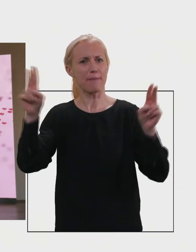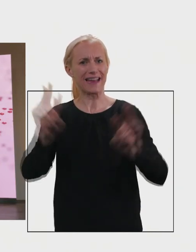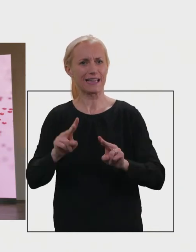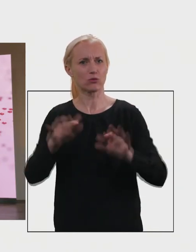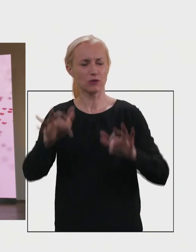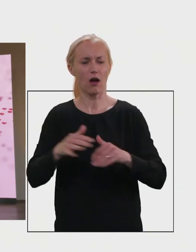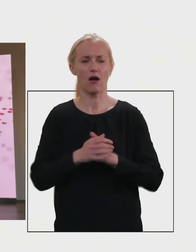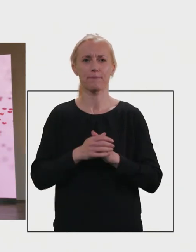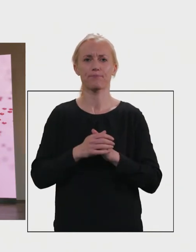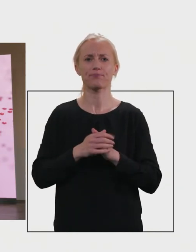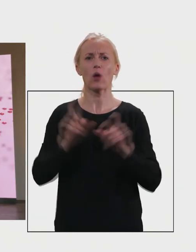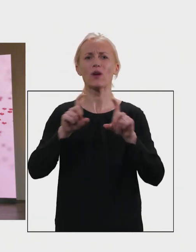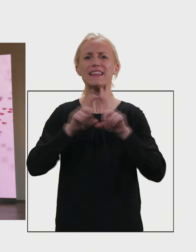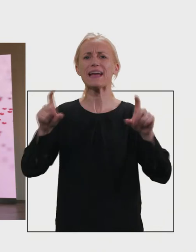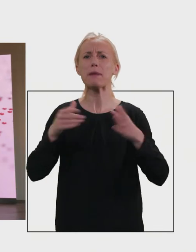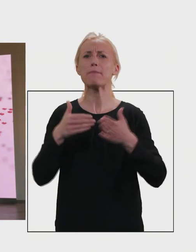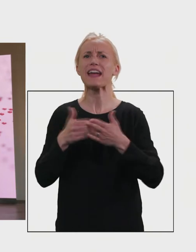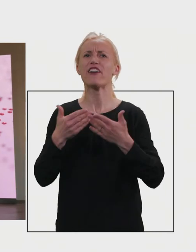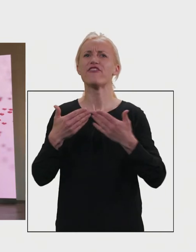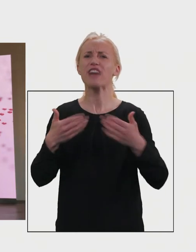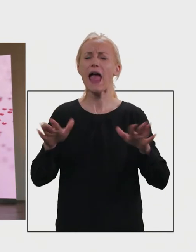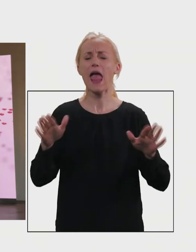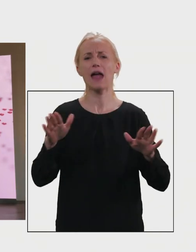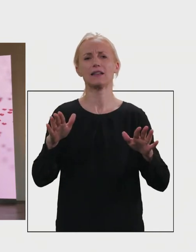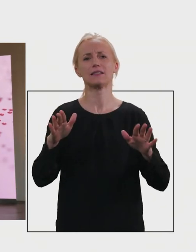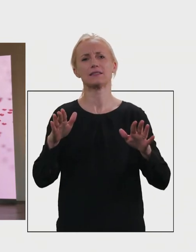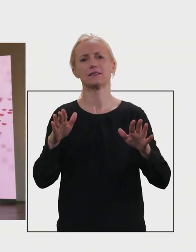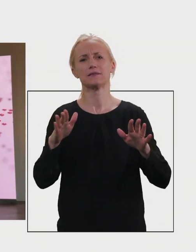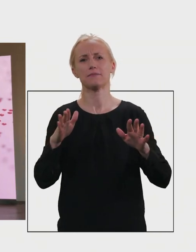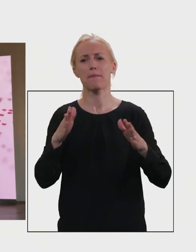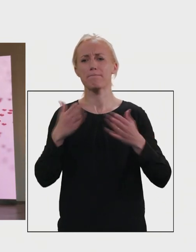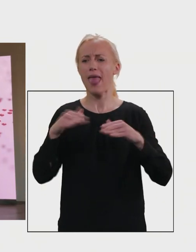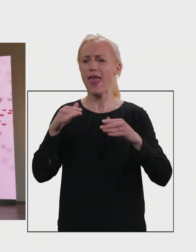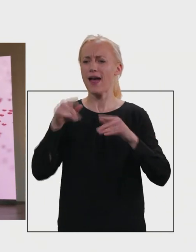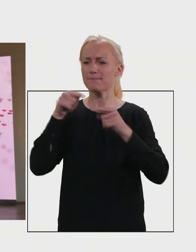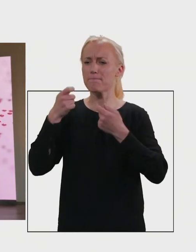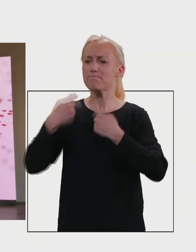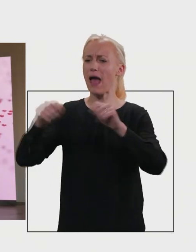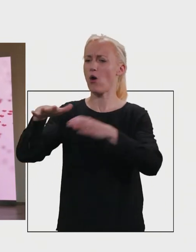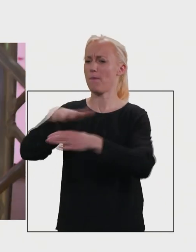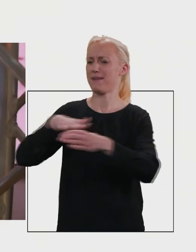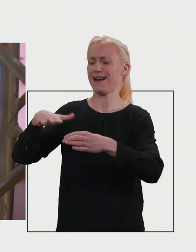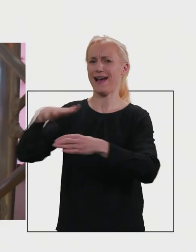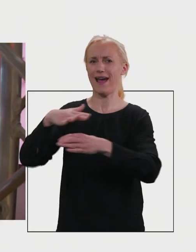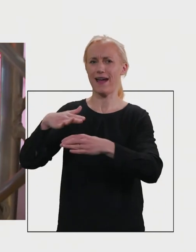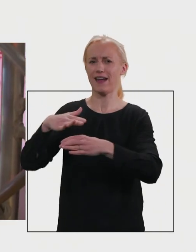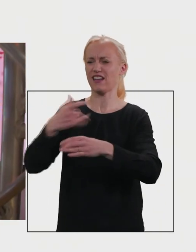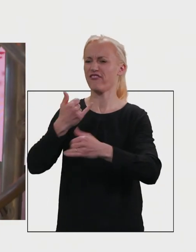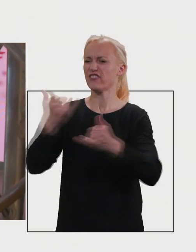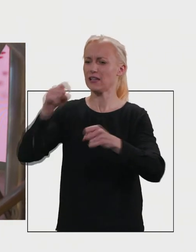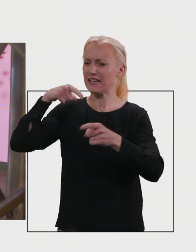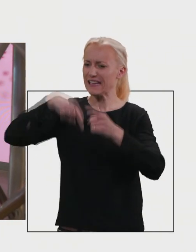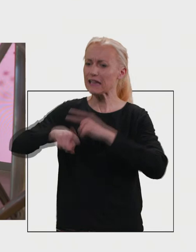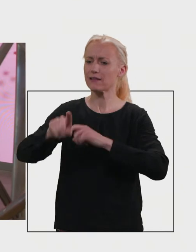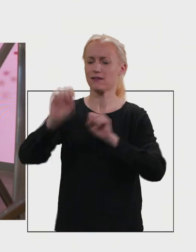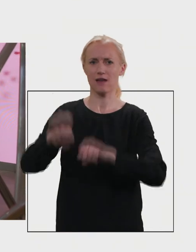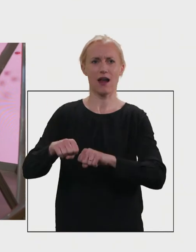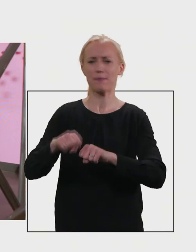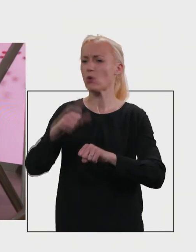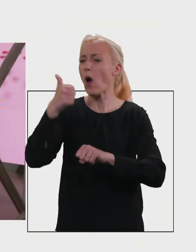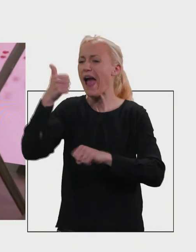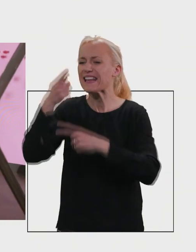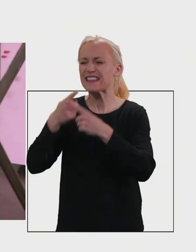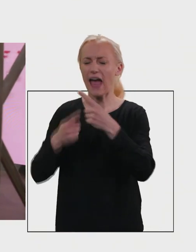Barrierefreiheit oftmals erstmals ja eher die Rolle im baulichen Bereich, dass man sagt, kommen die Leute überhaupt rein. Aber das ist nur ein